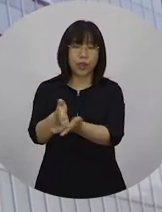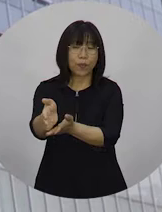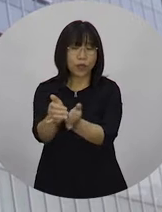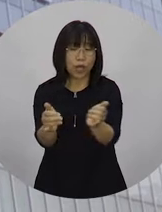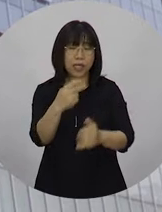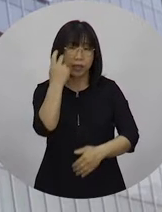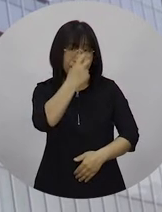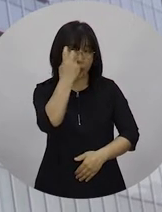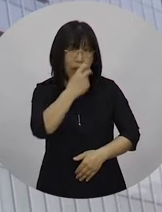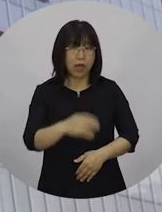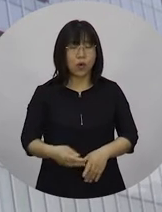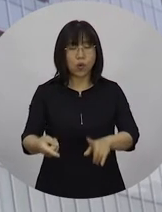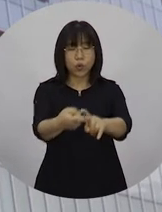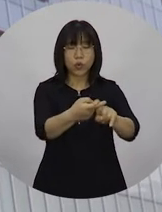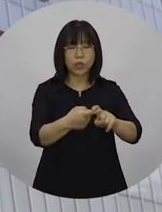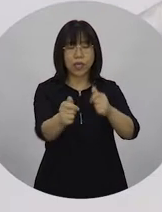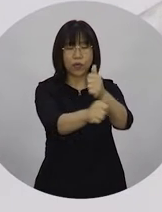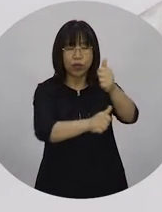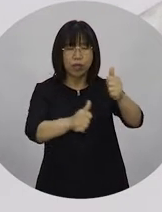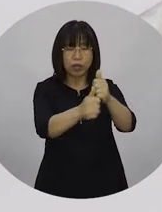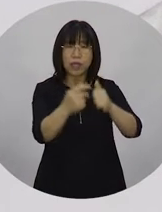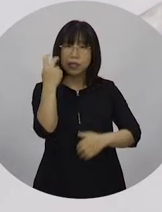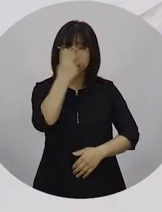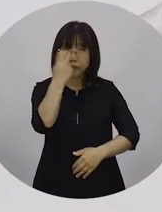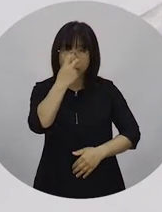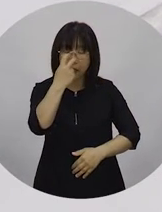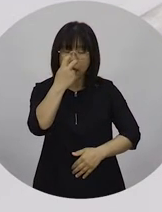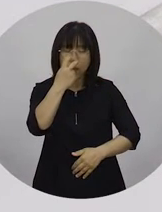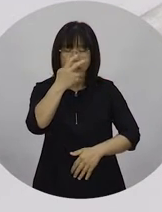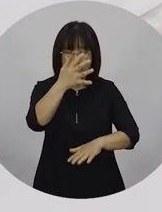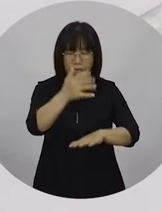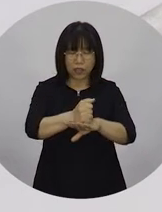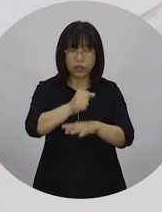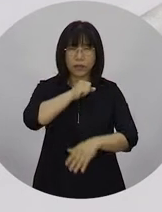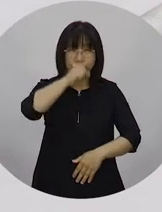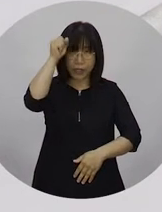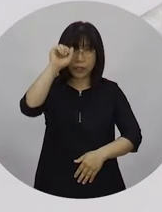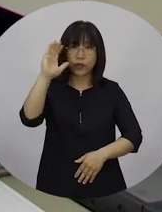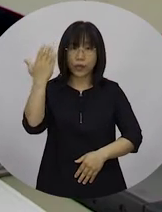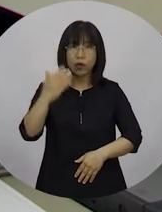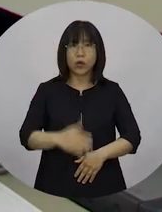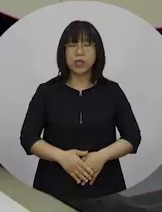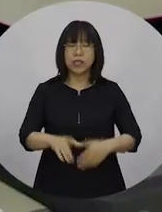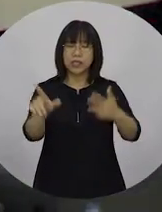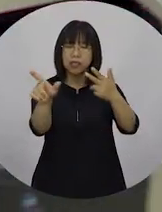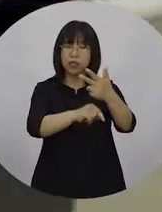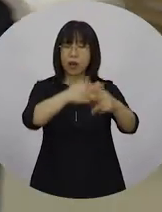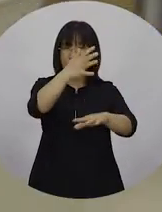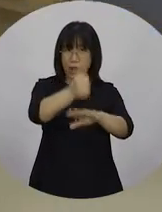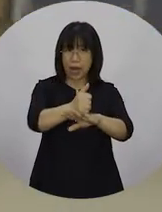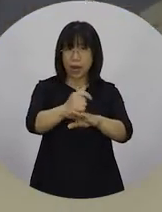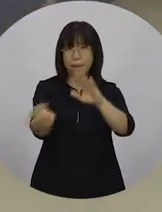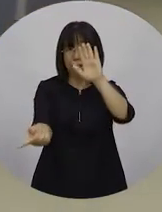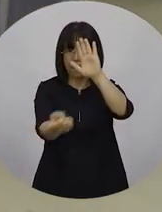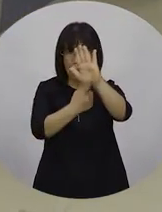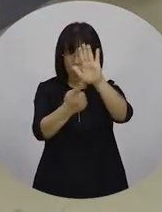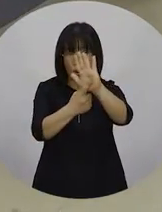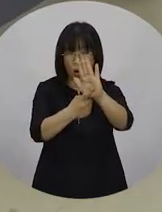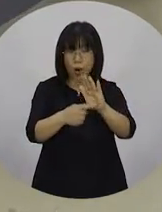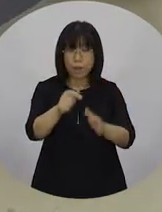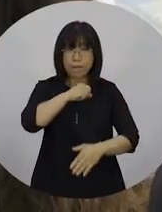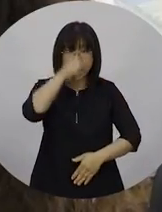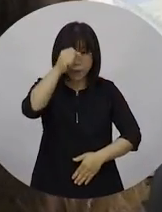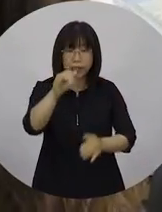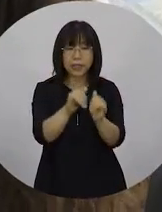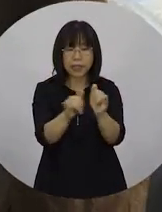강서구는 전문가 심사, 마을 공동체위원회 심사를 거쳐 지원 대상을 선정하며 7월 말 선정 결과를 발표한 뒤